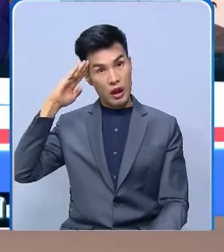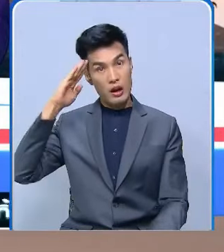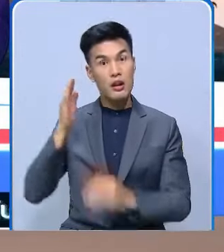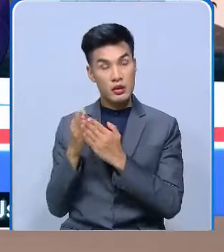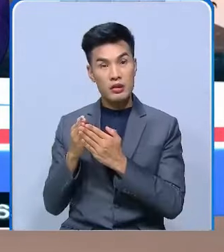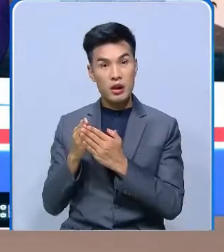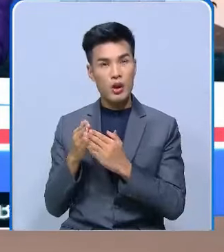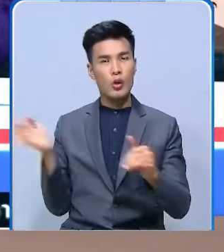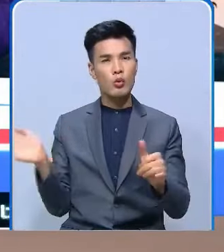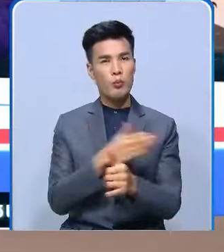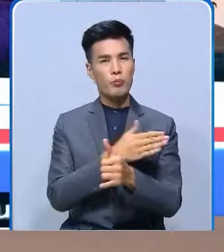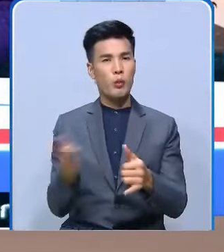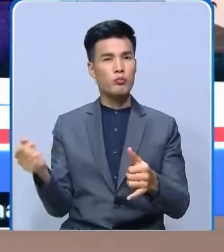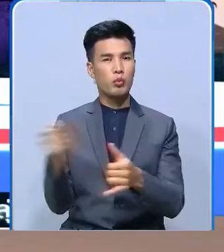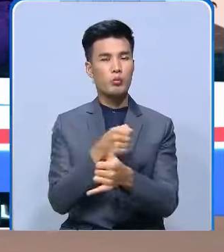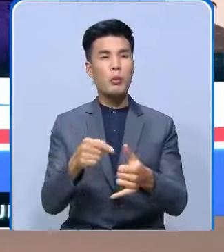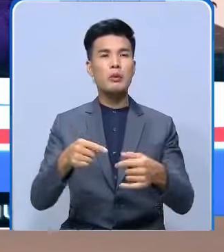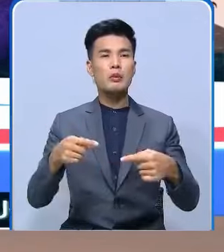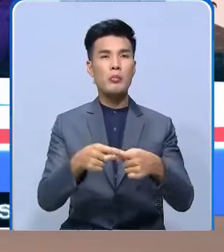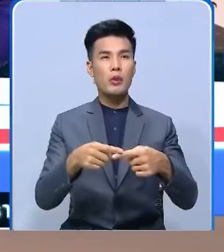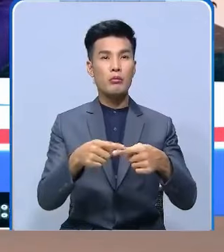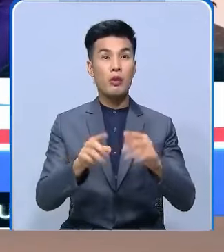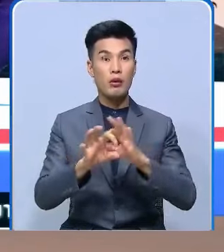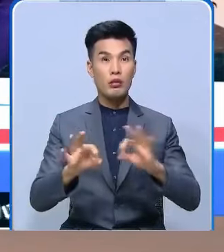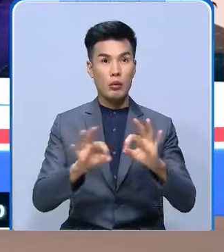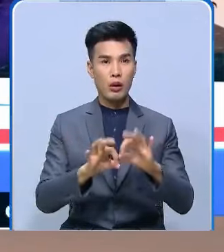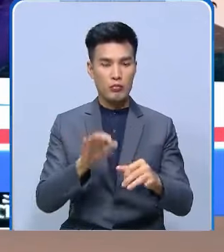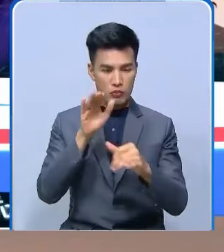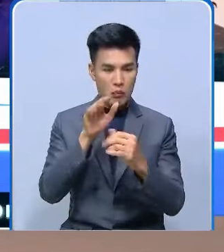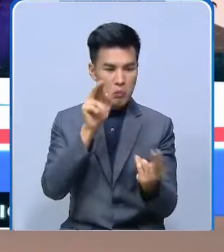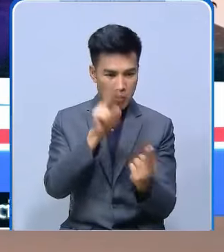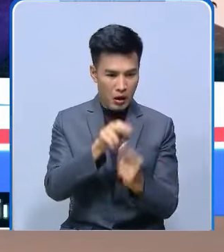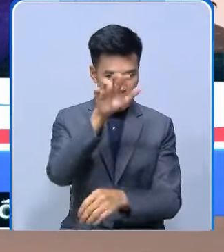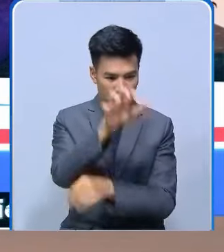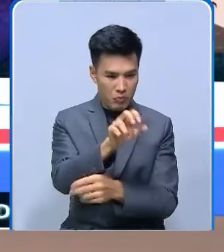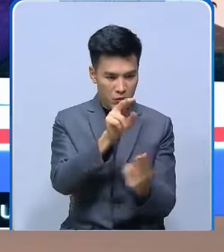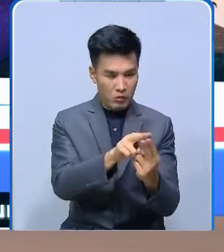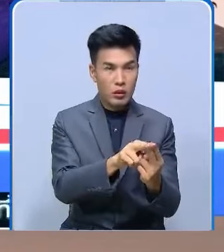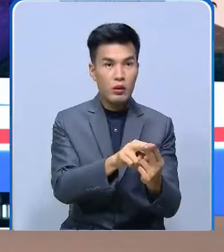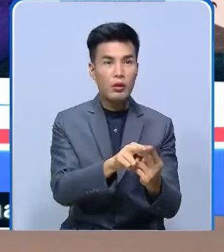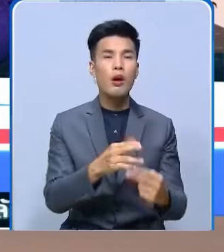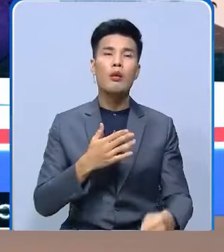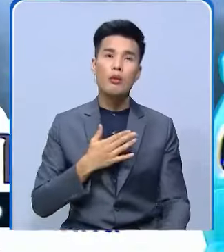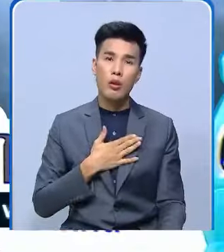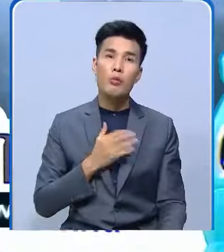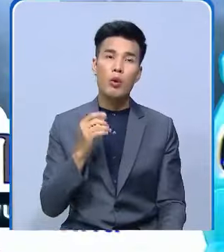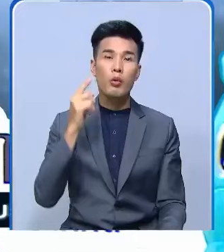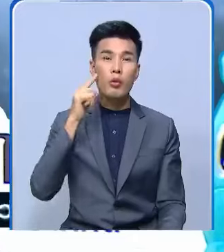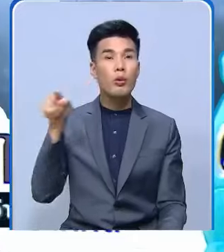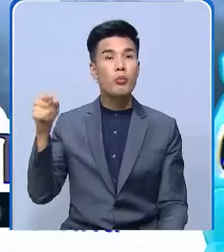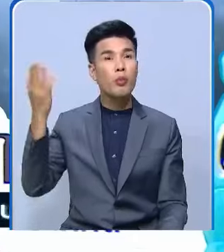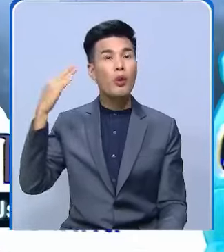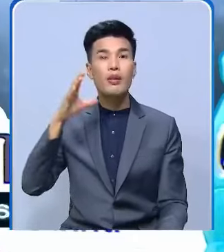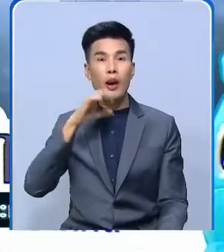ทำร้ายร่างกายคุณผู้ชมคะจนบาดเจ็บที่สำคัญมีการข่มขืนเธอด้วยหลังจากที่ตัวเธอเองเธอบอกว่ารู้ว่าฝ่ายชายเ